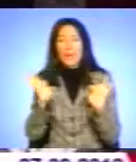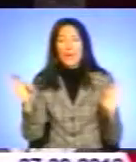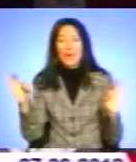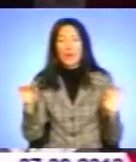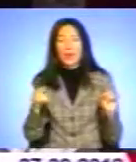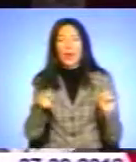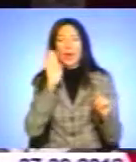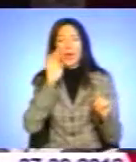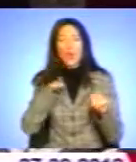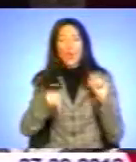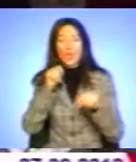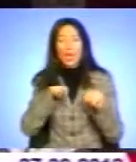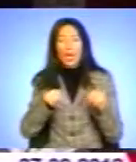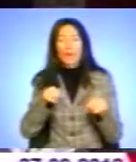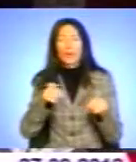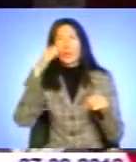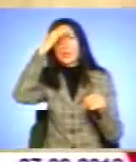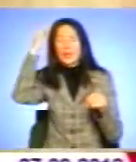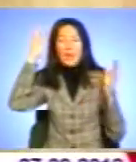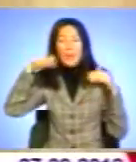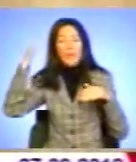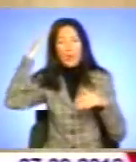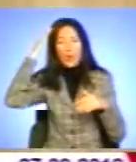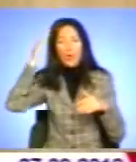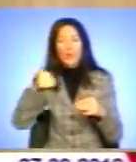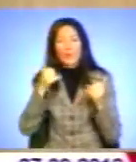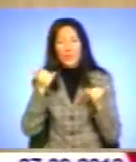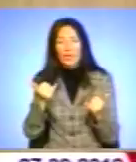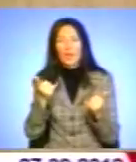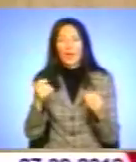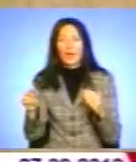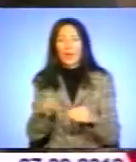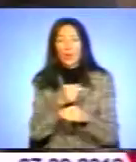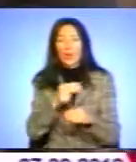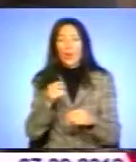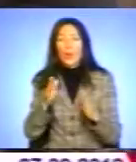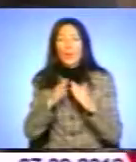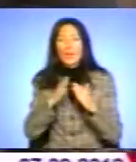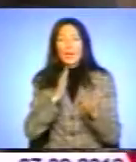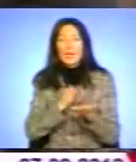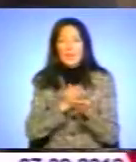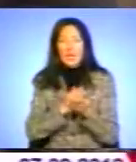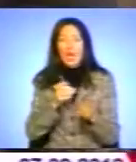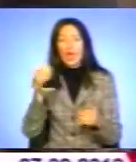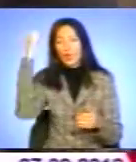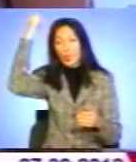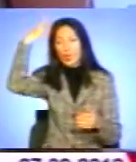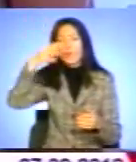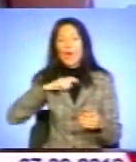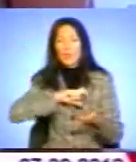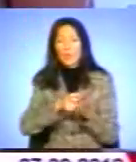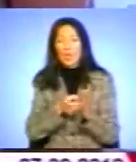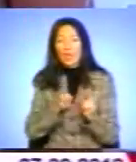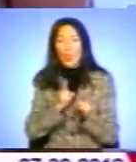протікало, стеля падала людям на голову. Нині у реконструйованому приміщенні є душова кімната, кухня, караульне приміщення для